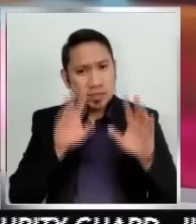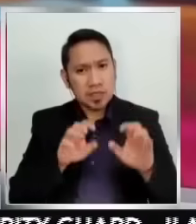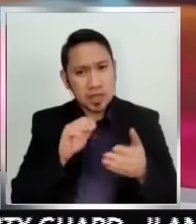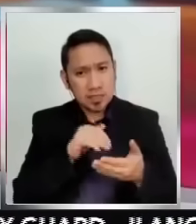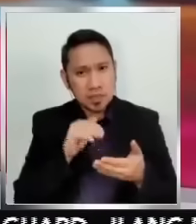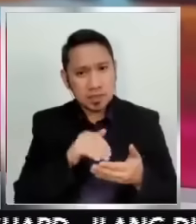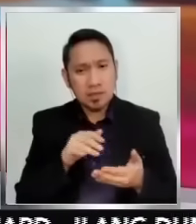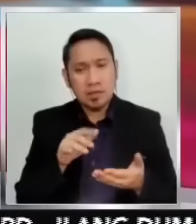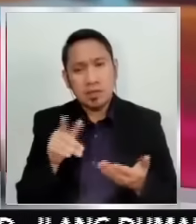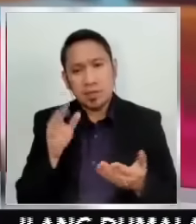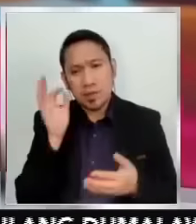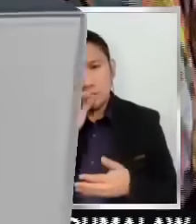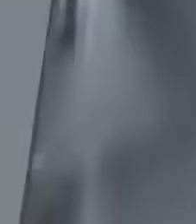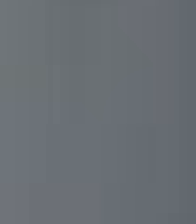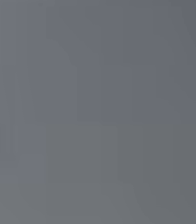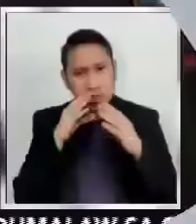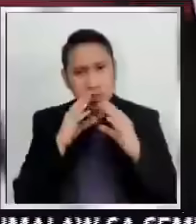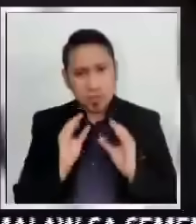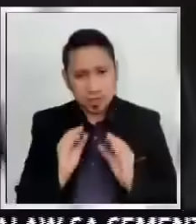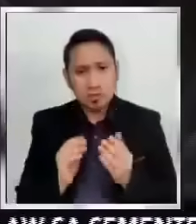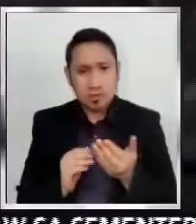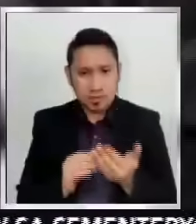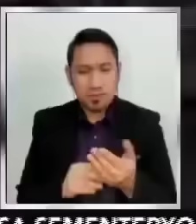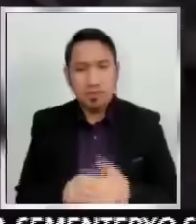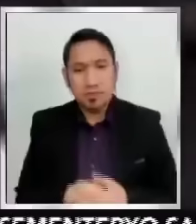pagtutok ni Oscar Oida.